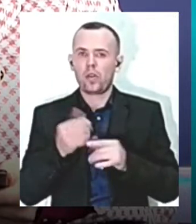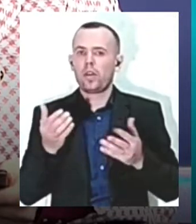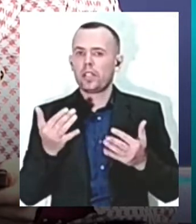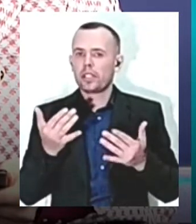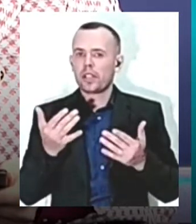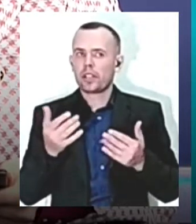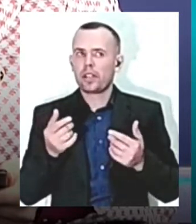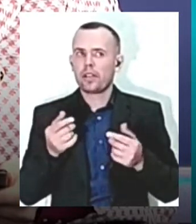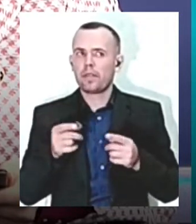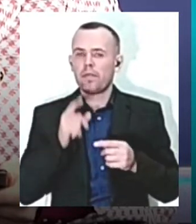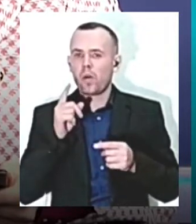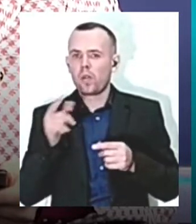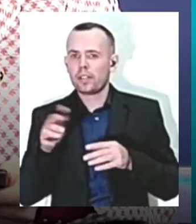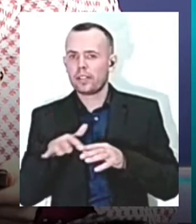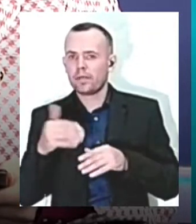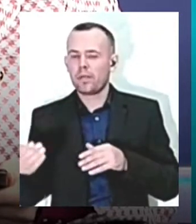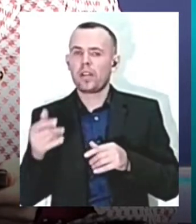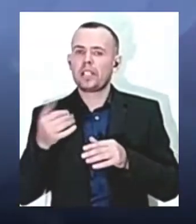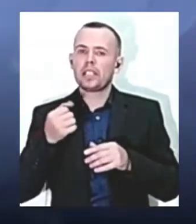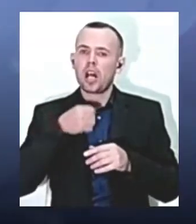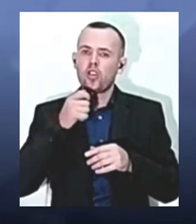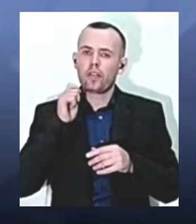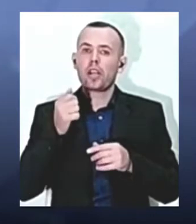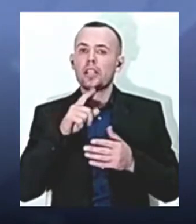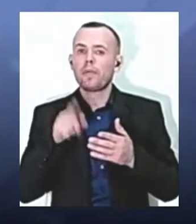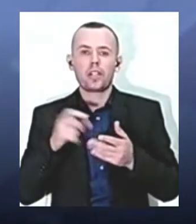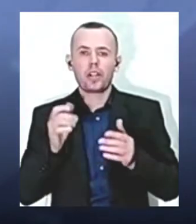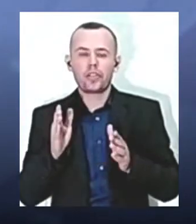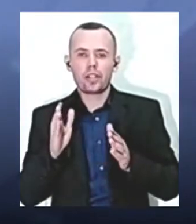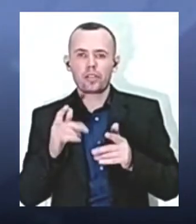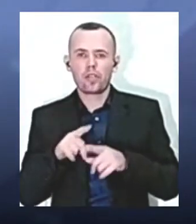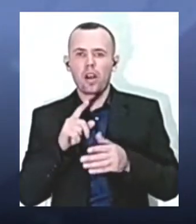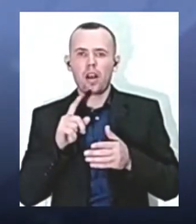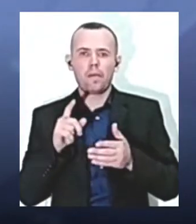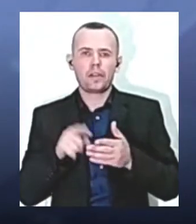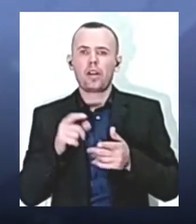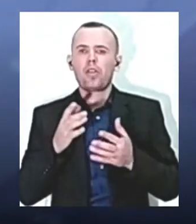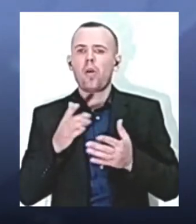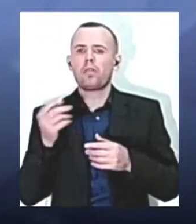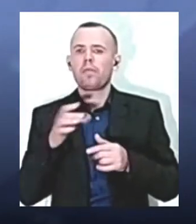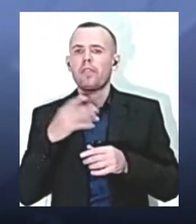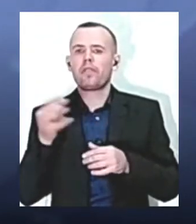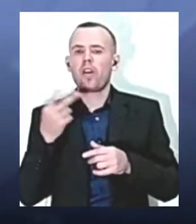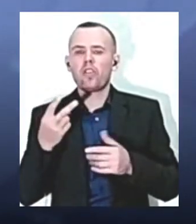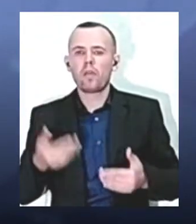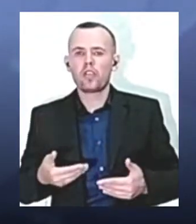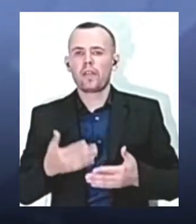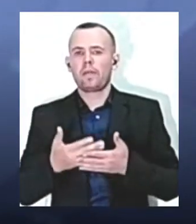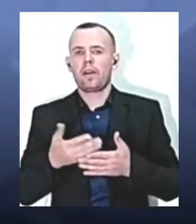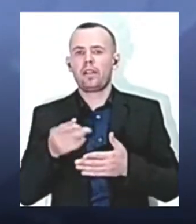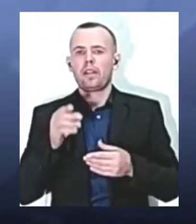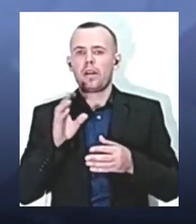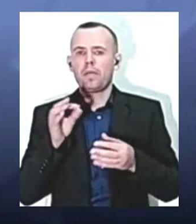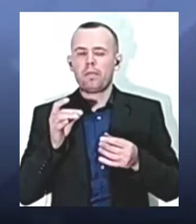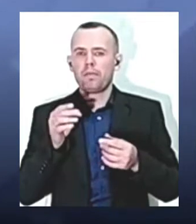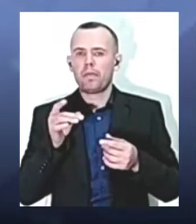стільки старшого віку. І це питання не тільки про вік, це питання про регіон проживання, про рівень освіти, про стать, про рівень